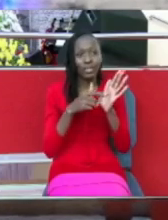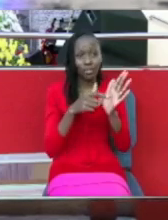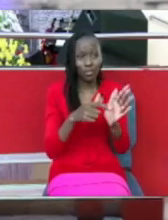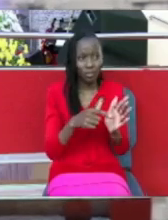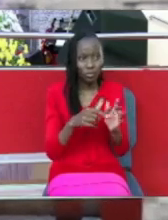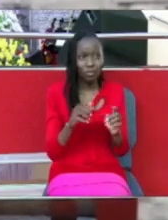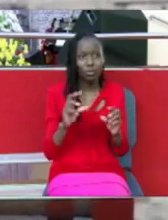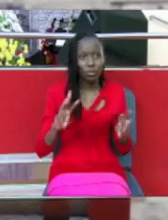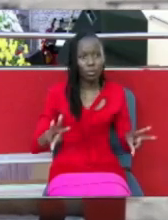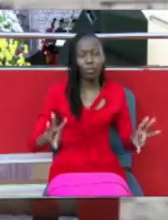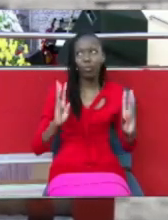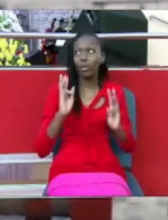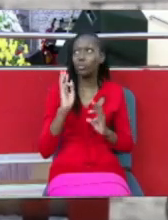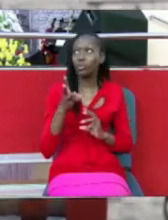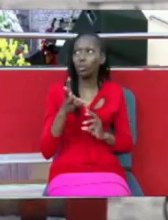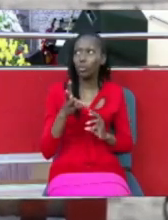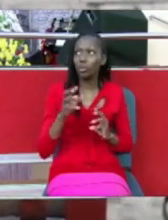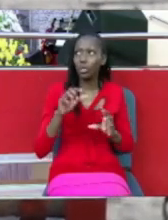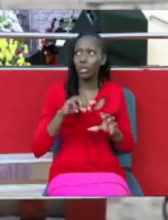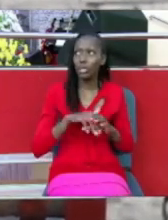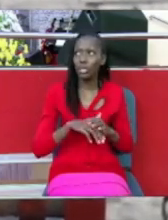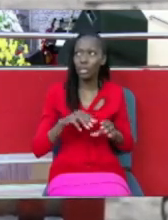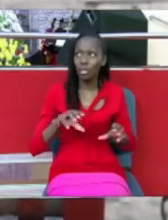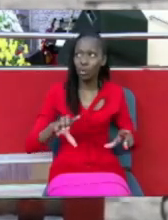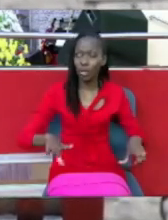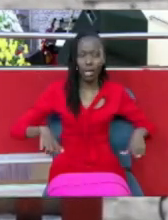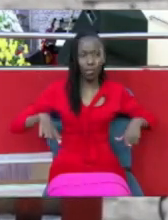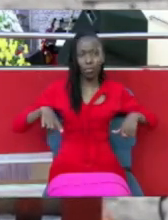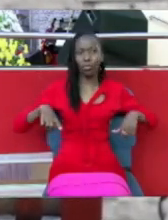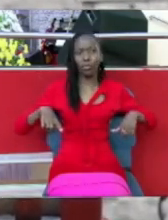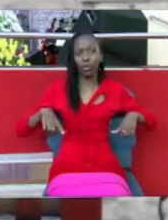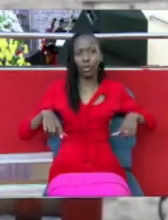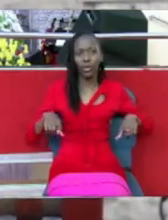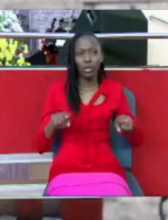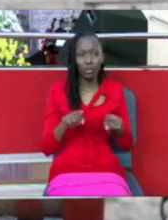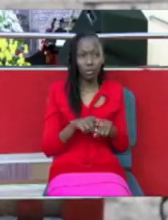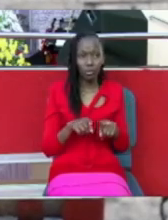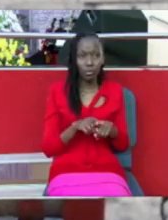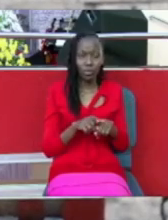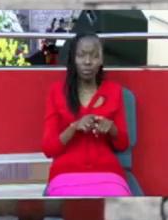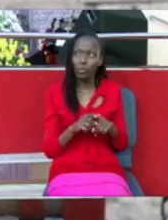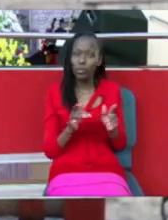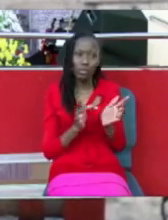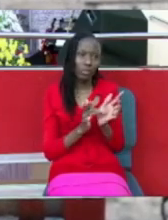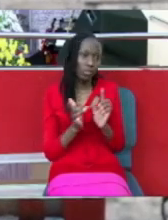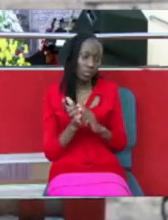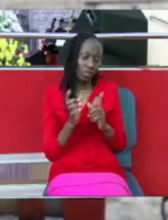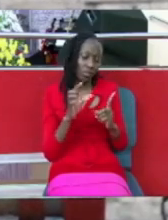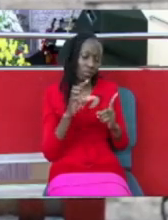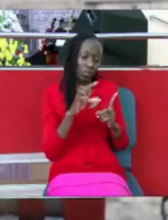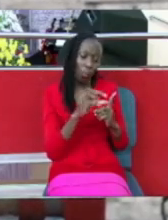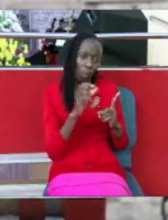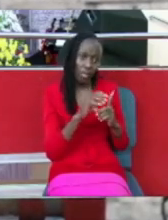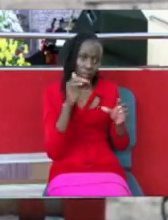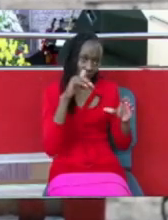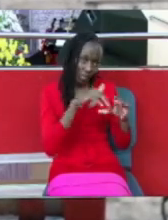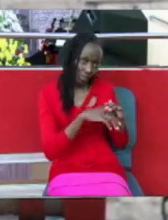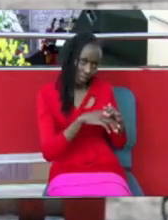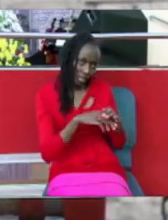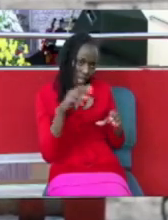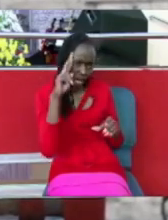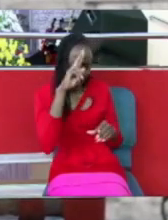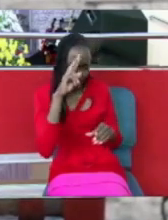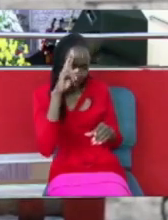Kudhihirika kutakuwa kwa onekana ama kwa wazi kwa kila mtu. In other words, the word inside is the reason and the power